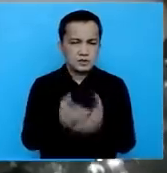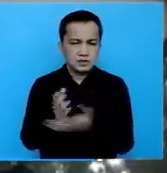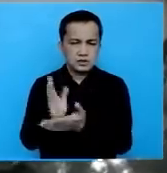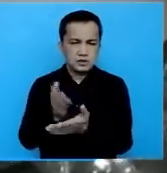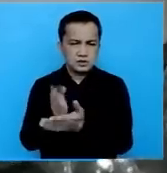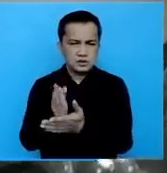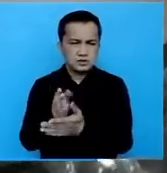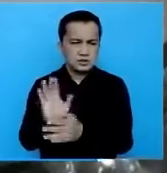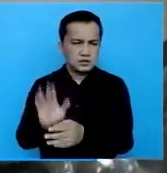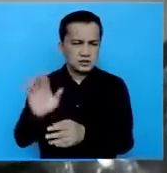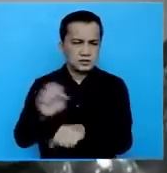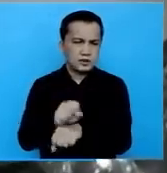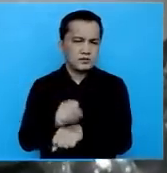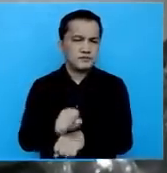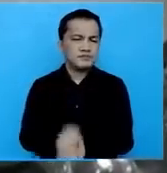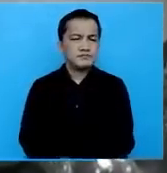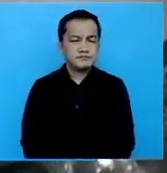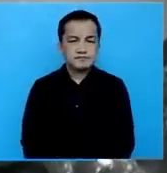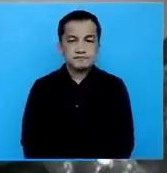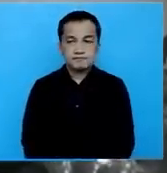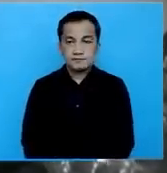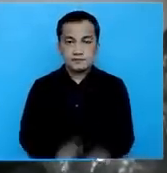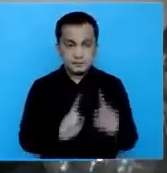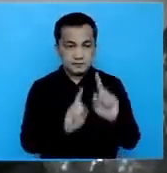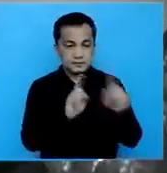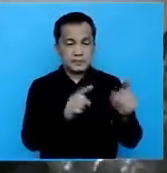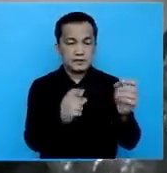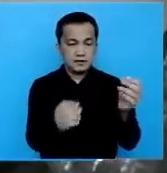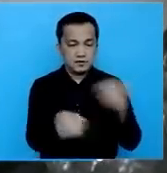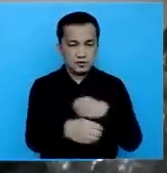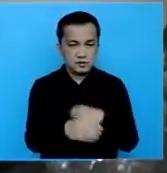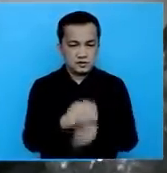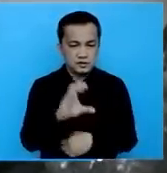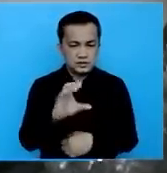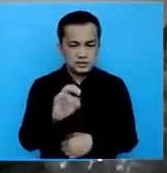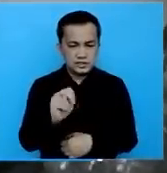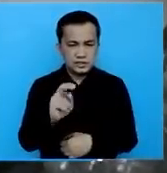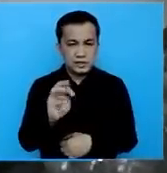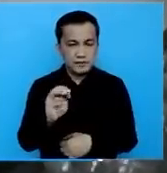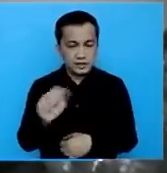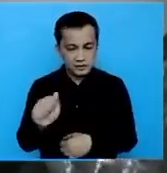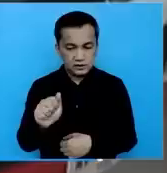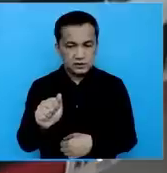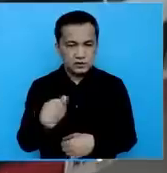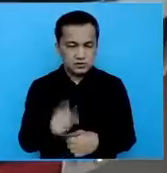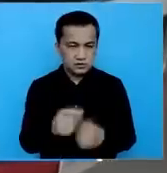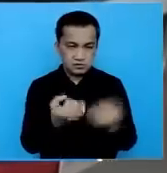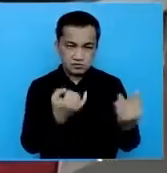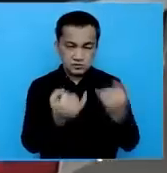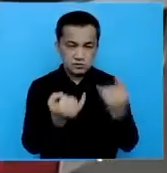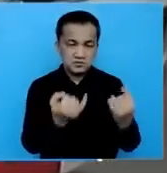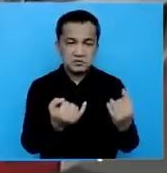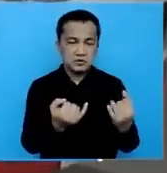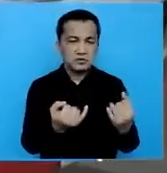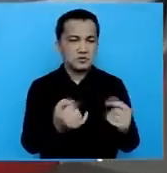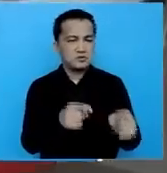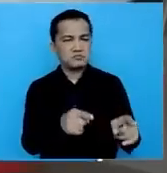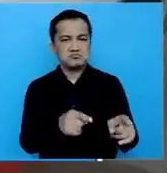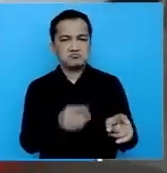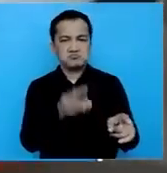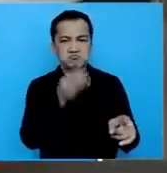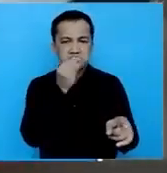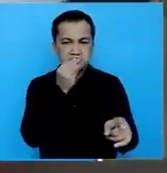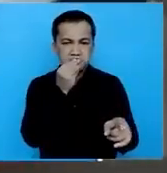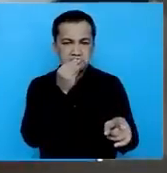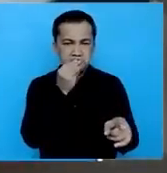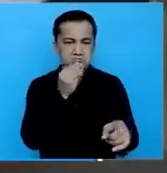sa kanilang trabaho. Pinuntahan namin ang opisina ng CNTMA para kunin ang kanilang panig pero hindi sila